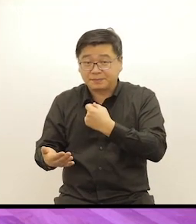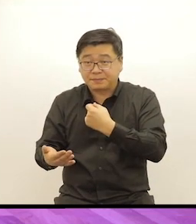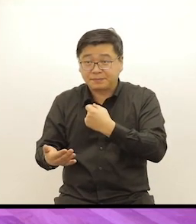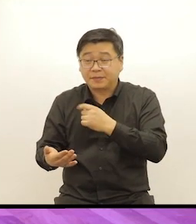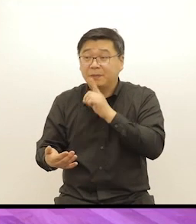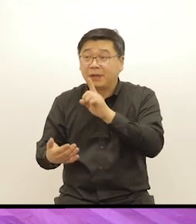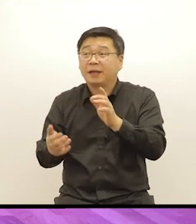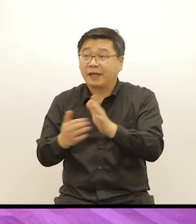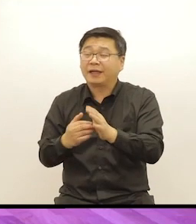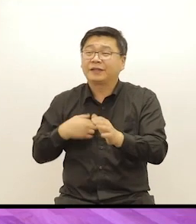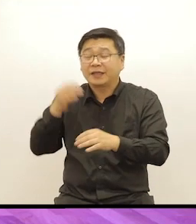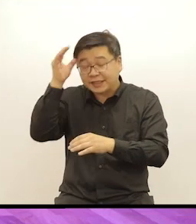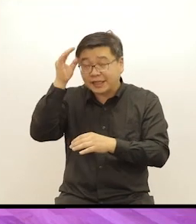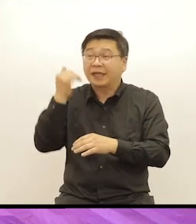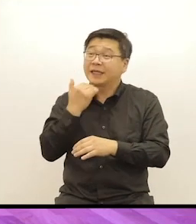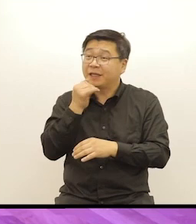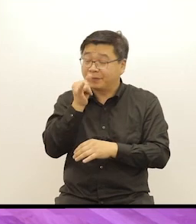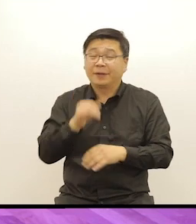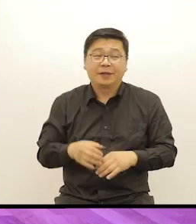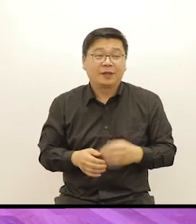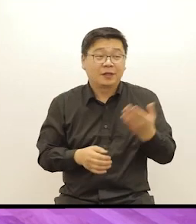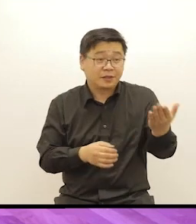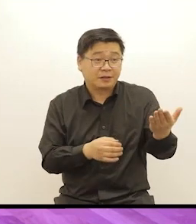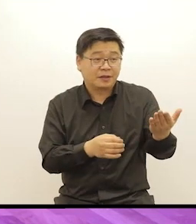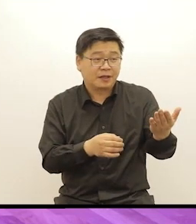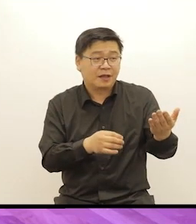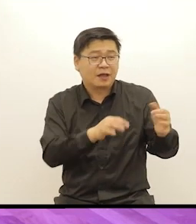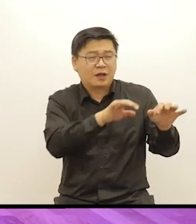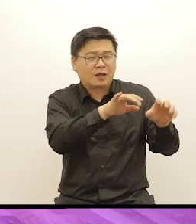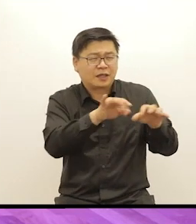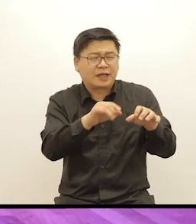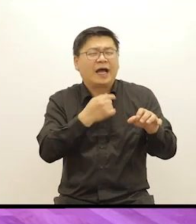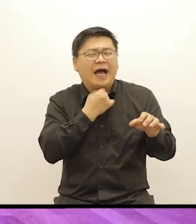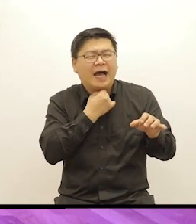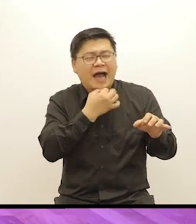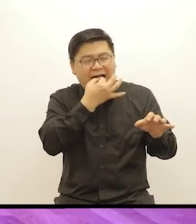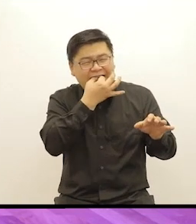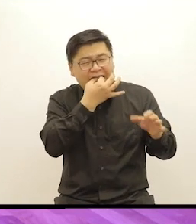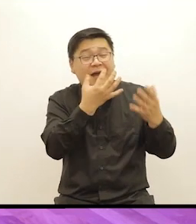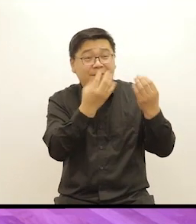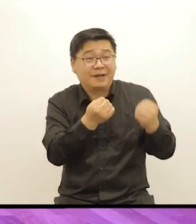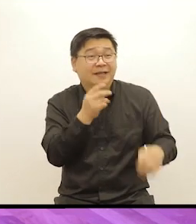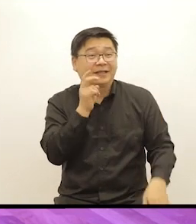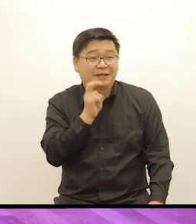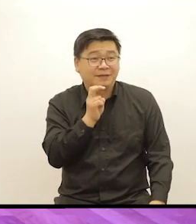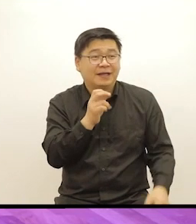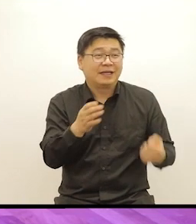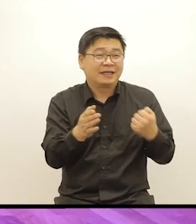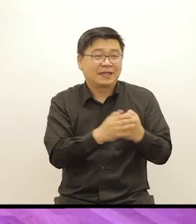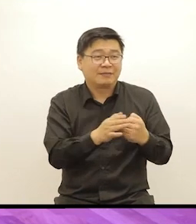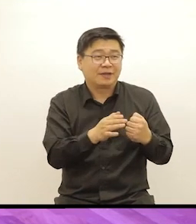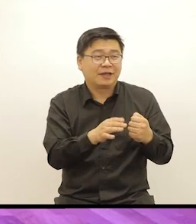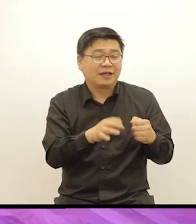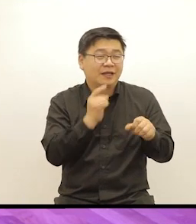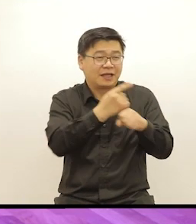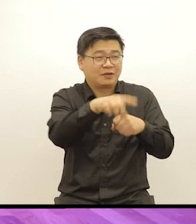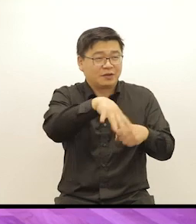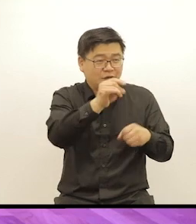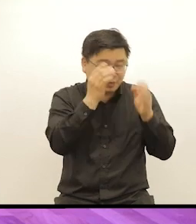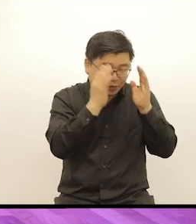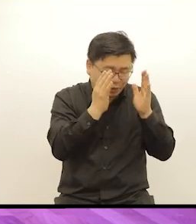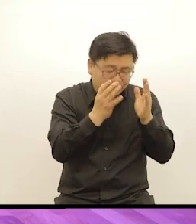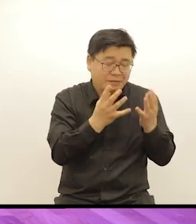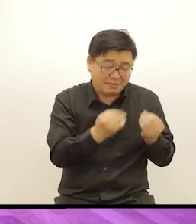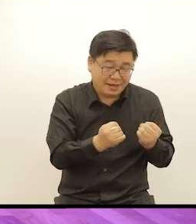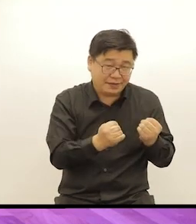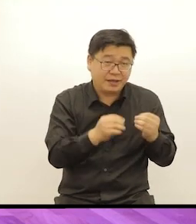시간을 기대하겠고요. 우리 또 김상훈 씨는 무대에 대한 욕심이 많으신 것 같으신데 예, 상반기에는 깊이 있는 공부를